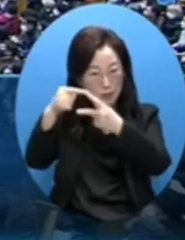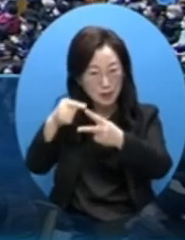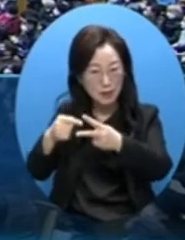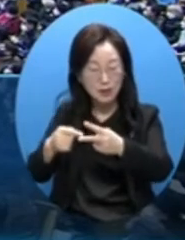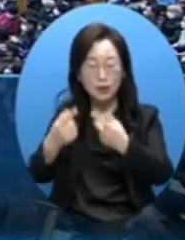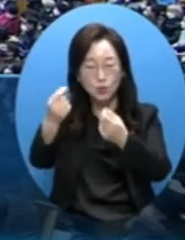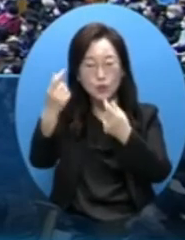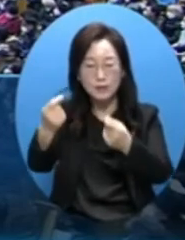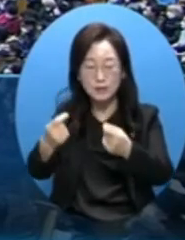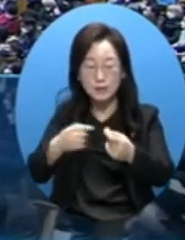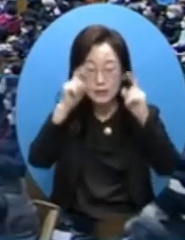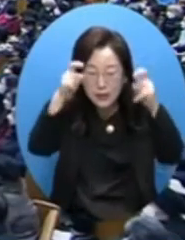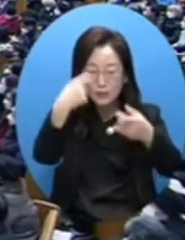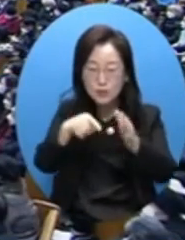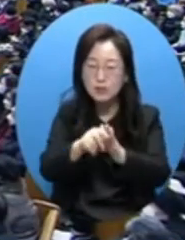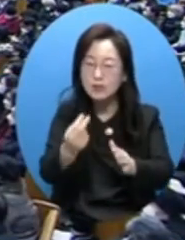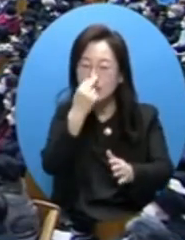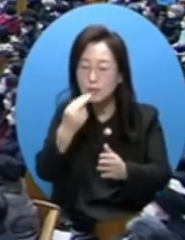목숨을 버리노라.